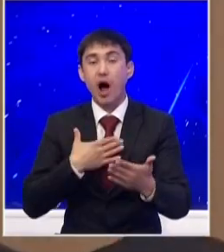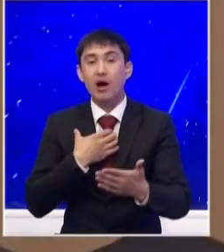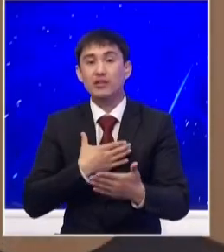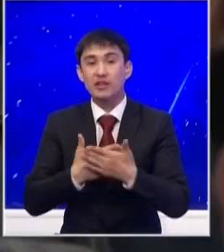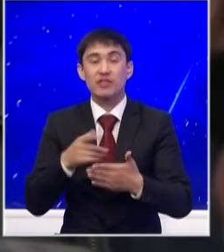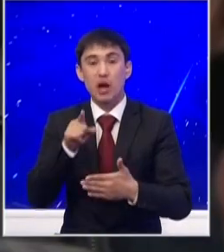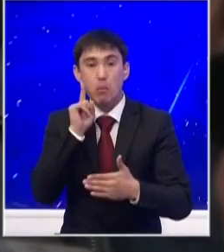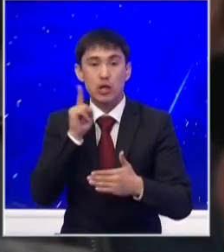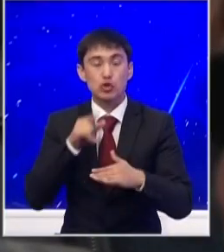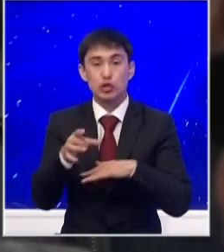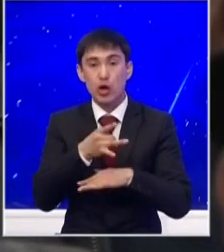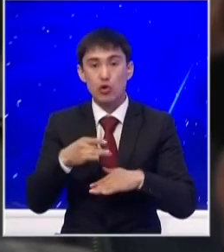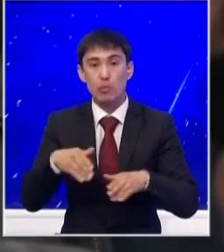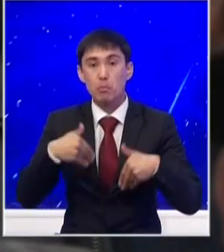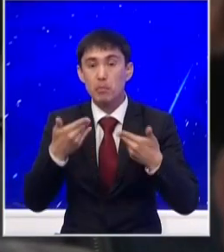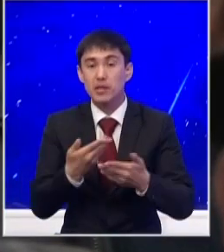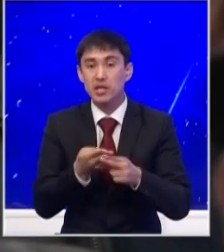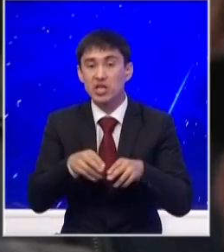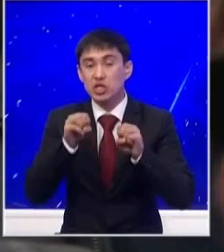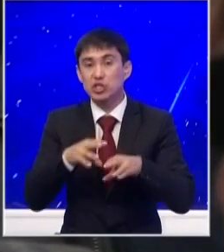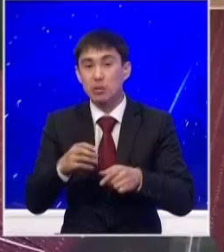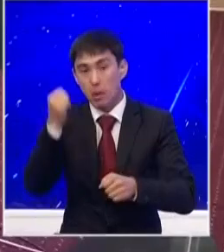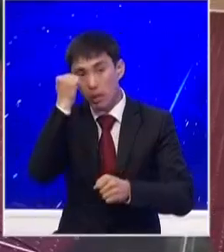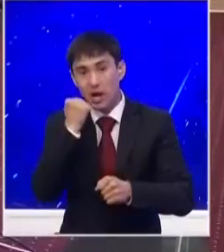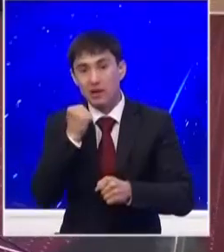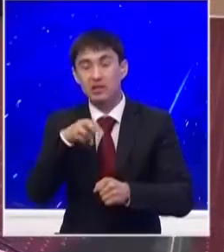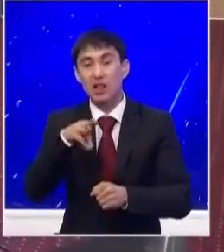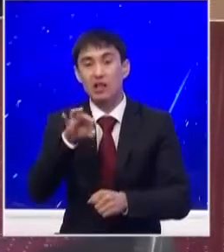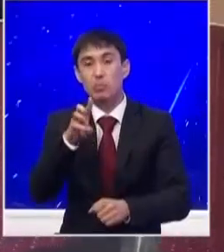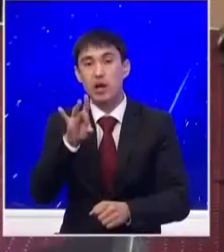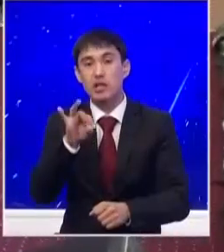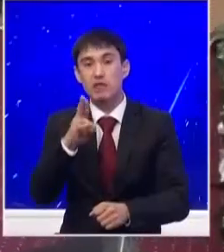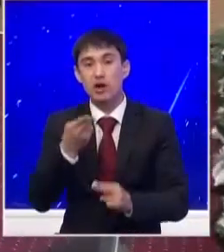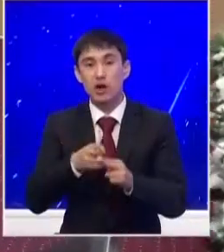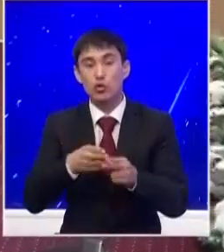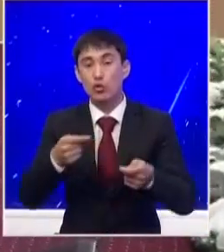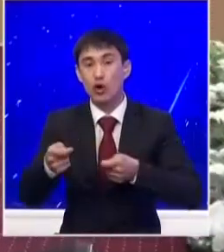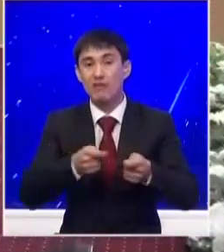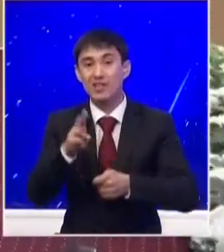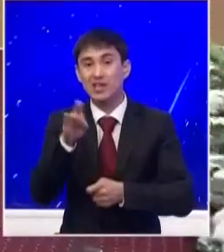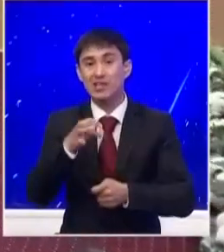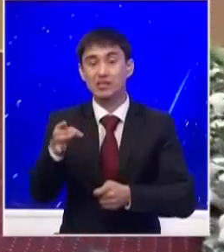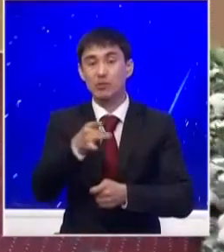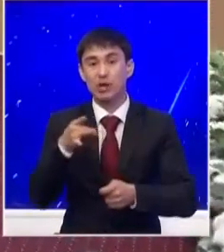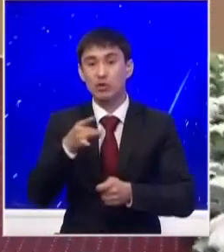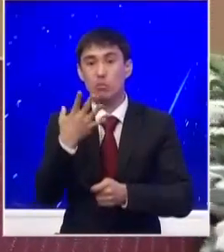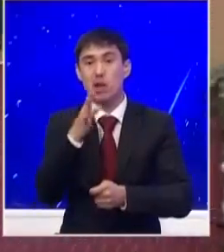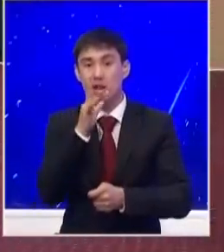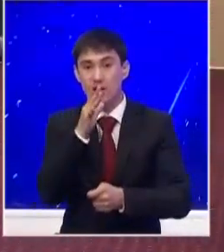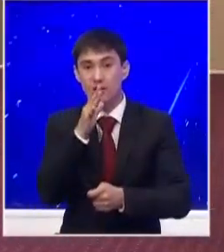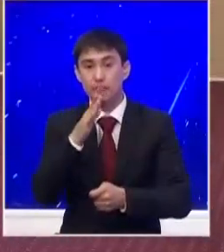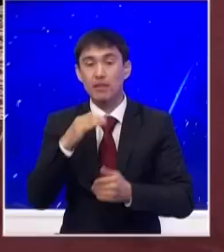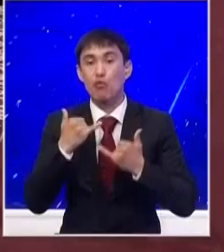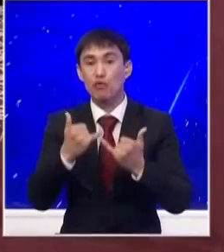активной молодежь района проявив инициативу они решили поблагодарить Талгат обоедилова которую руководил гегенским районом пять лет